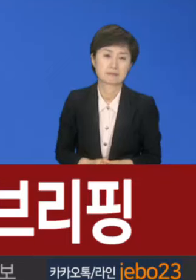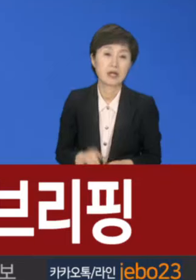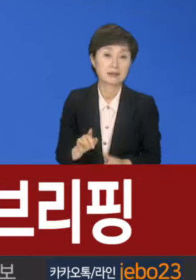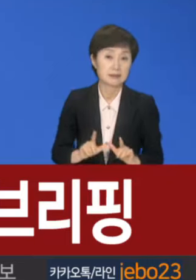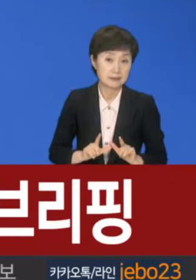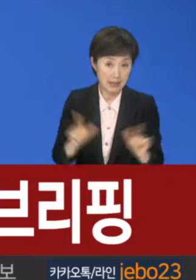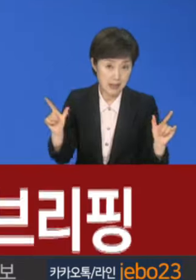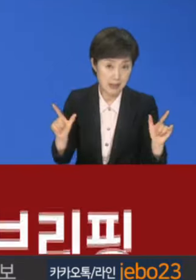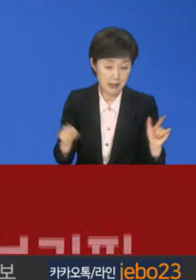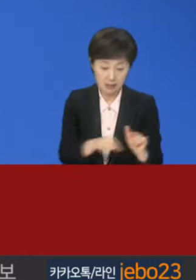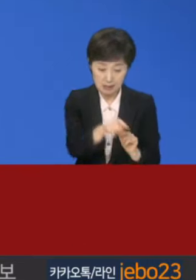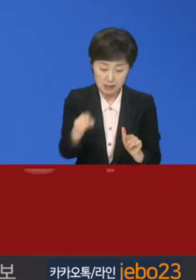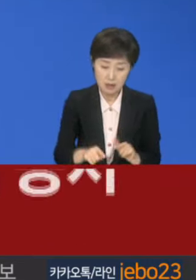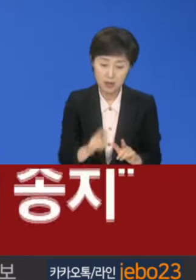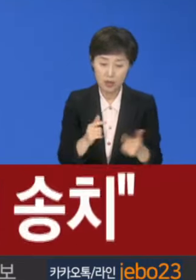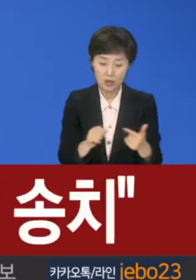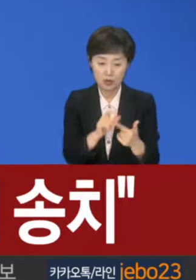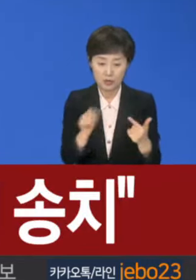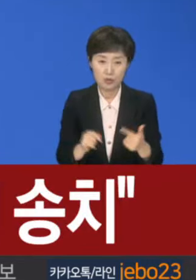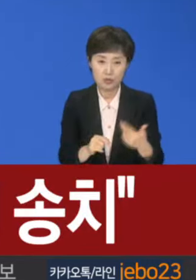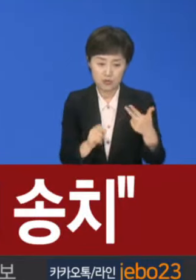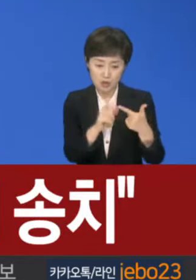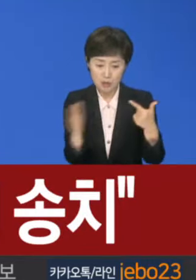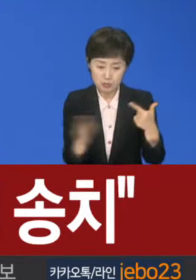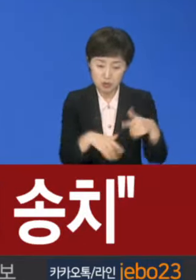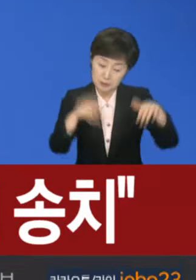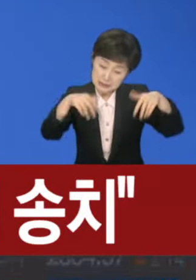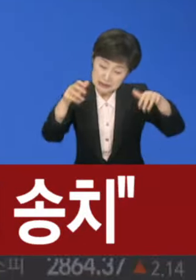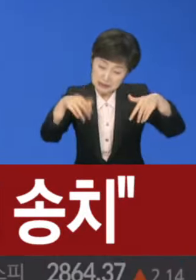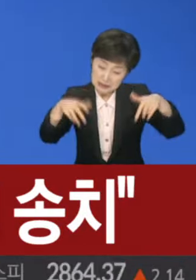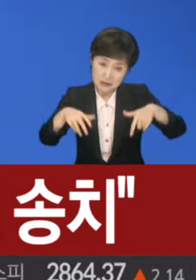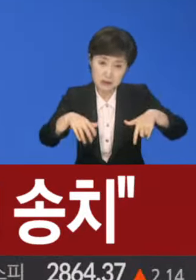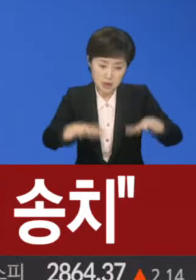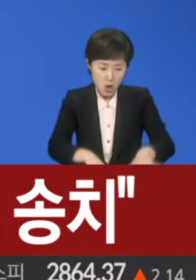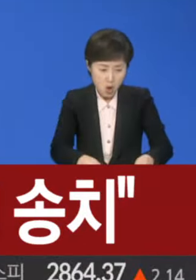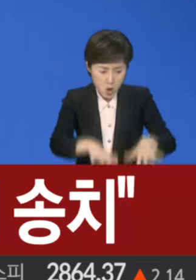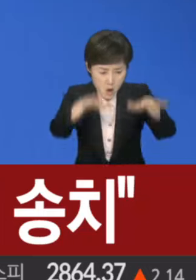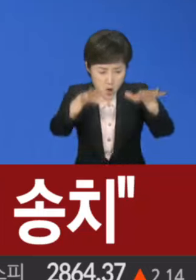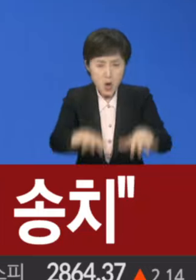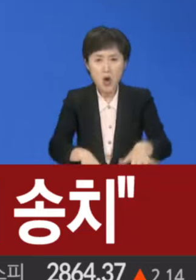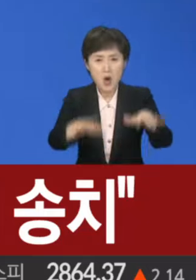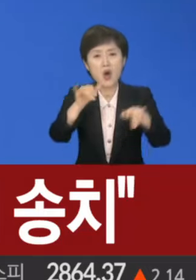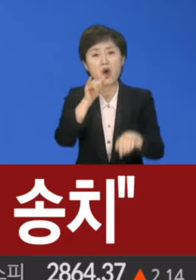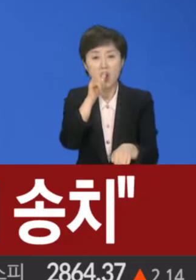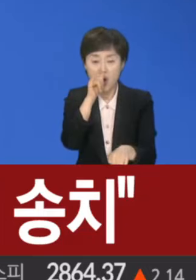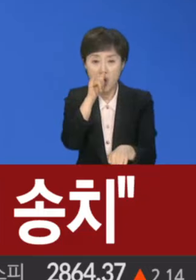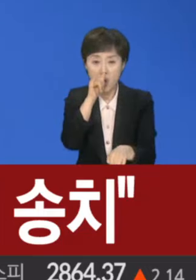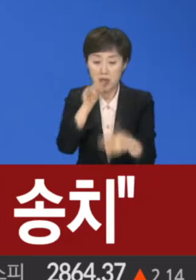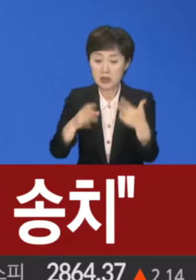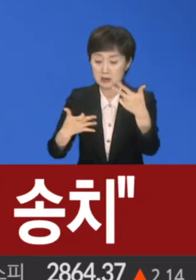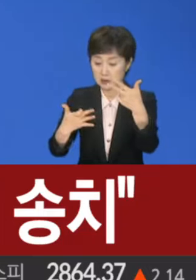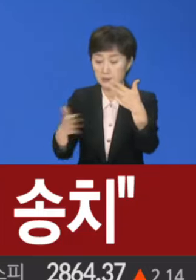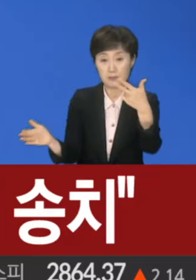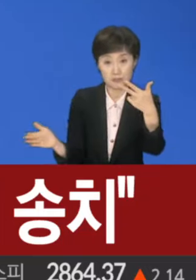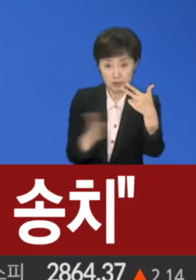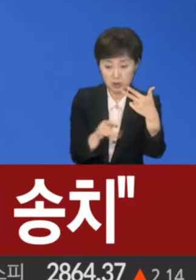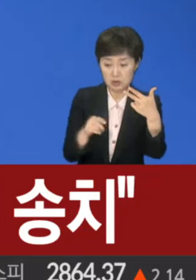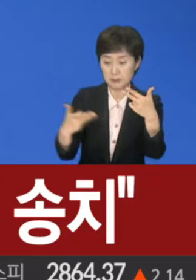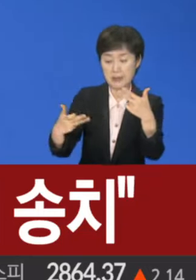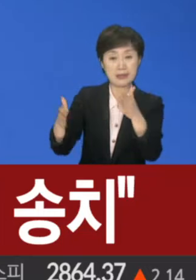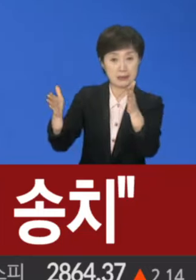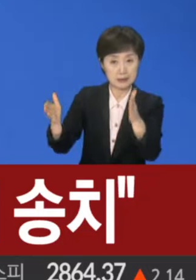당시 예천 지역은 6월 26일부터 시작된 장마로 강우와 소강 상태가 반복되었고 특히 7월 14일부터